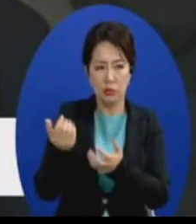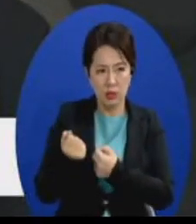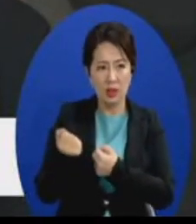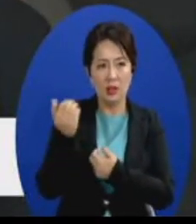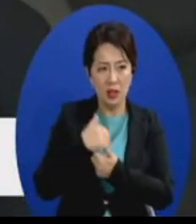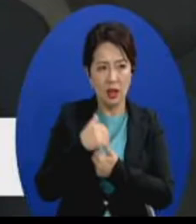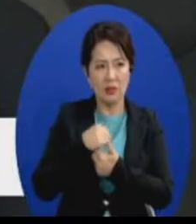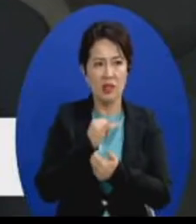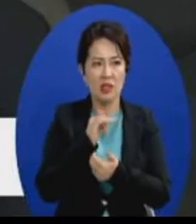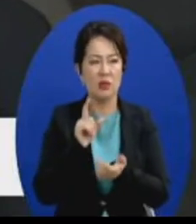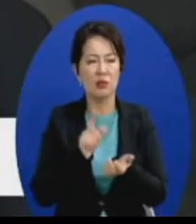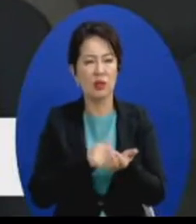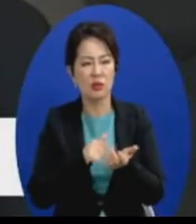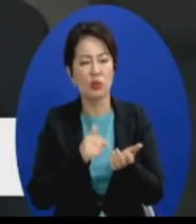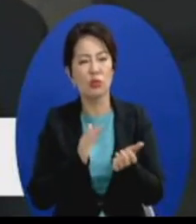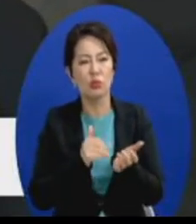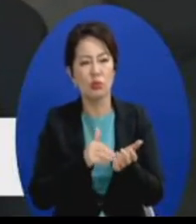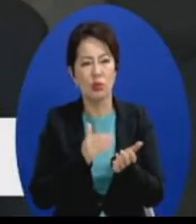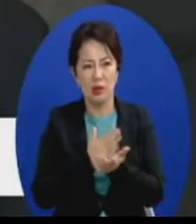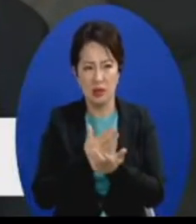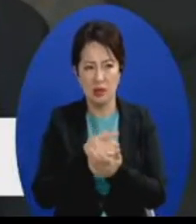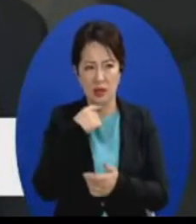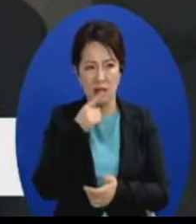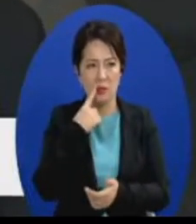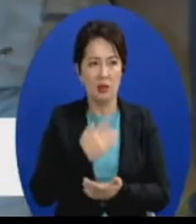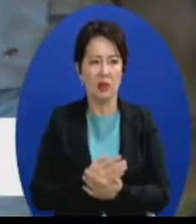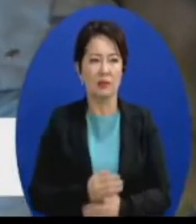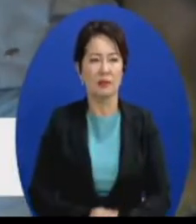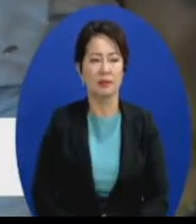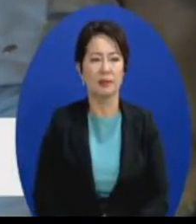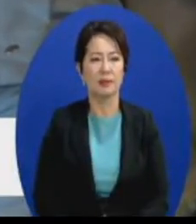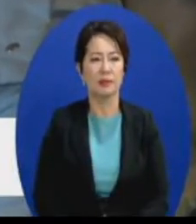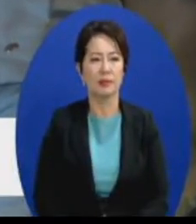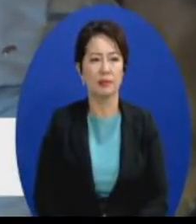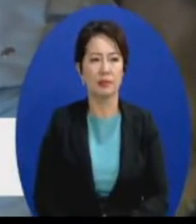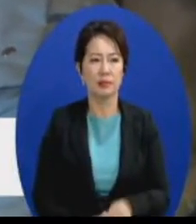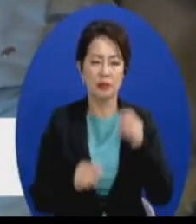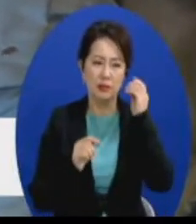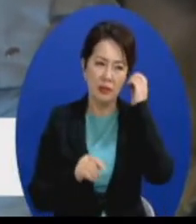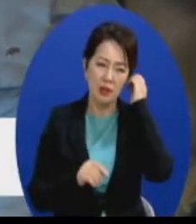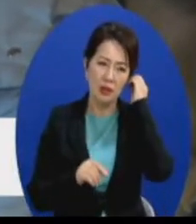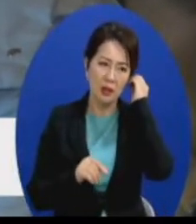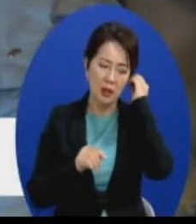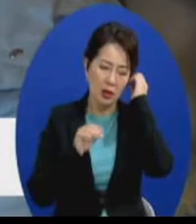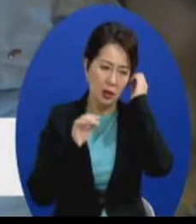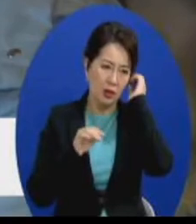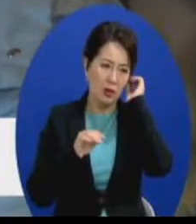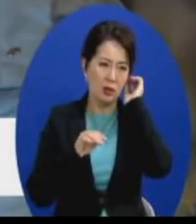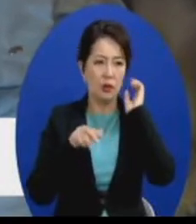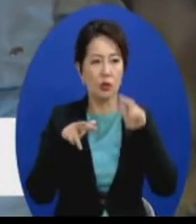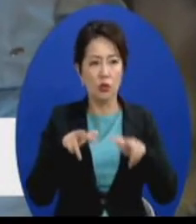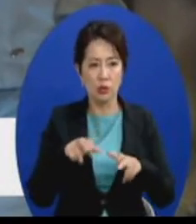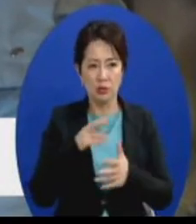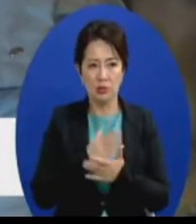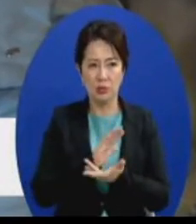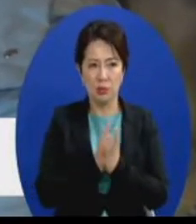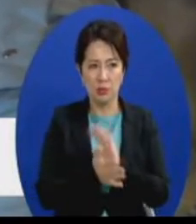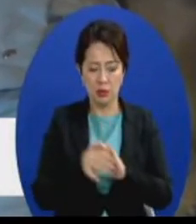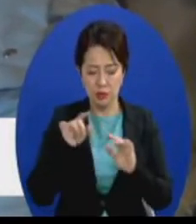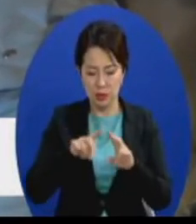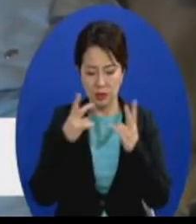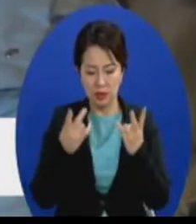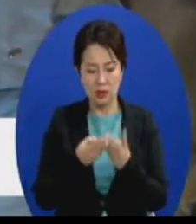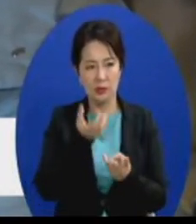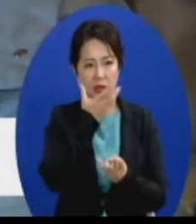татдаг тийм зүйл бидний үнэхээр бүтэцтэй байна гэж хэлмээр байна. Хэдий бүлэгчлэлтэй болсон ч гэсэн энэ нийгэмдээ сайн